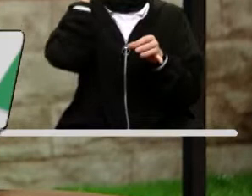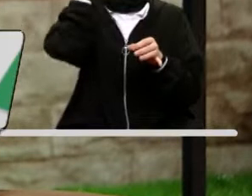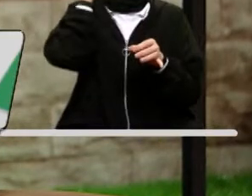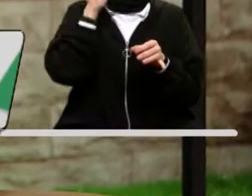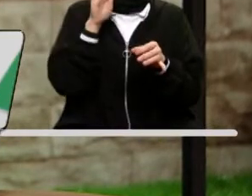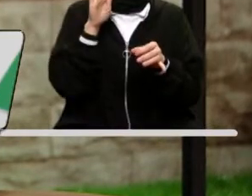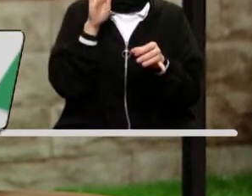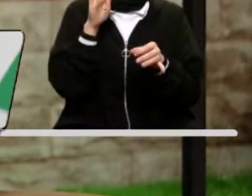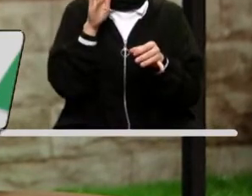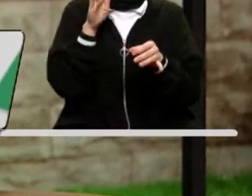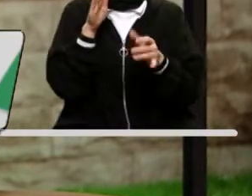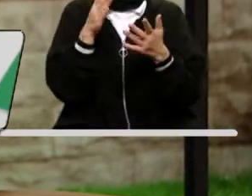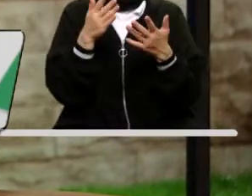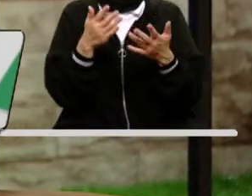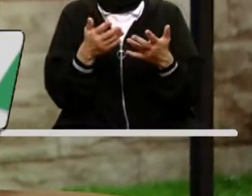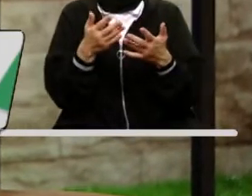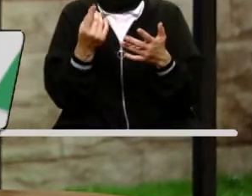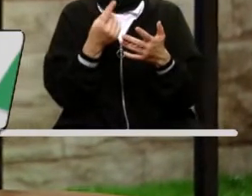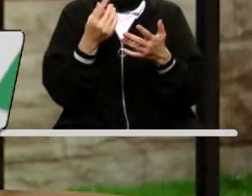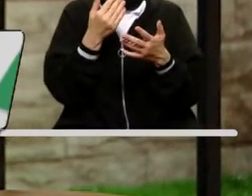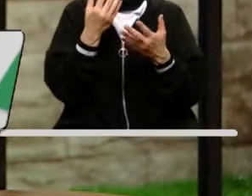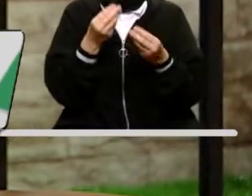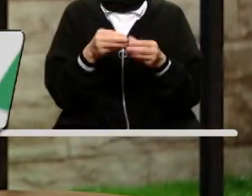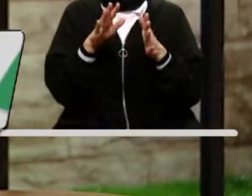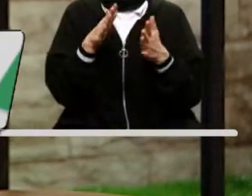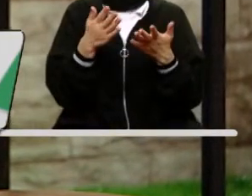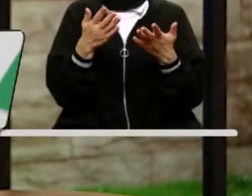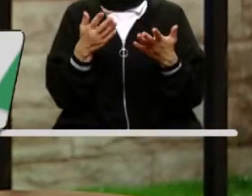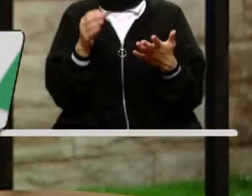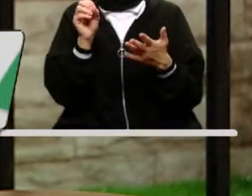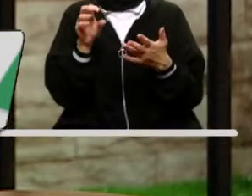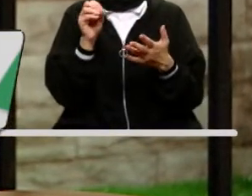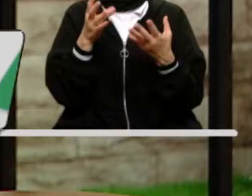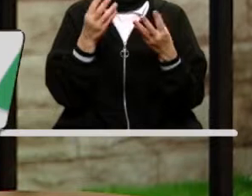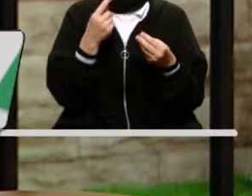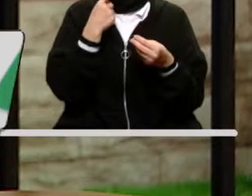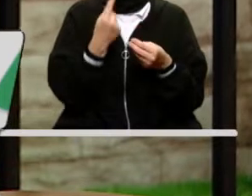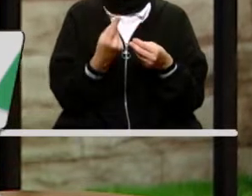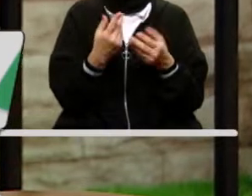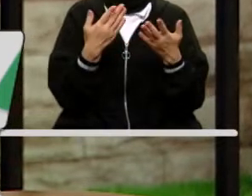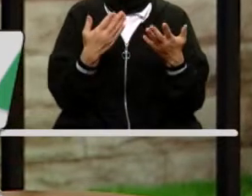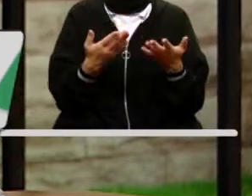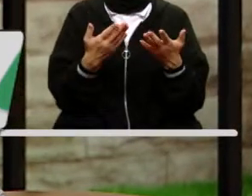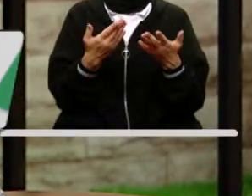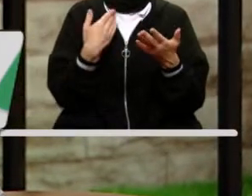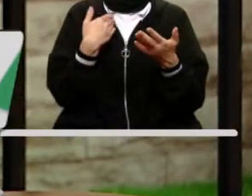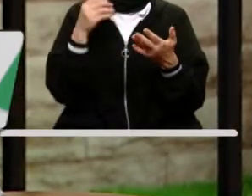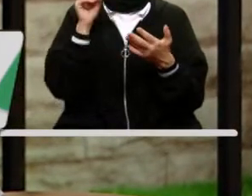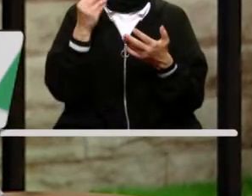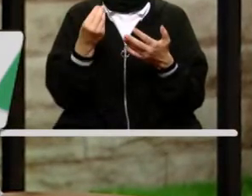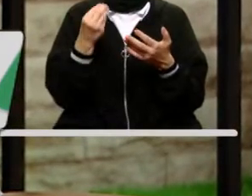Bir şey olamıyorsun bari bir öğretmen ol lafı. Hep benim şimdi ukdedir. Ben iyi bir öğretmen olduğumu düşünüyorum ama ben çok iyi şey olduğumu düşünüyorum. Çünkü o